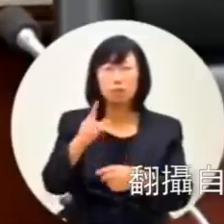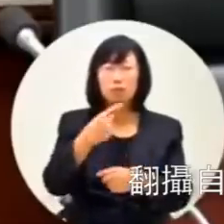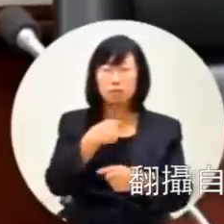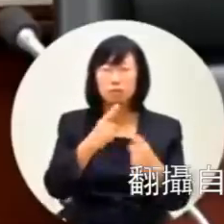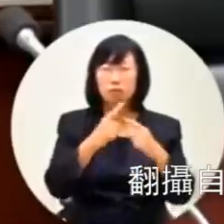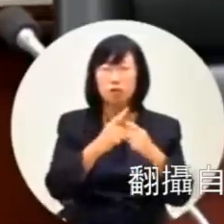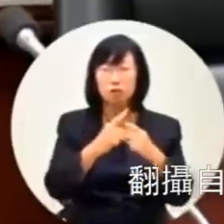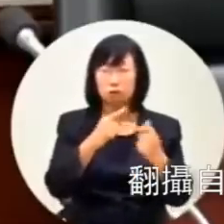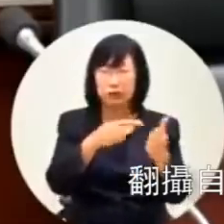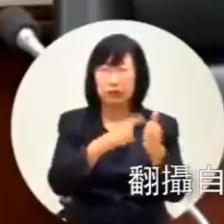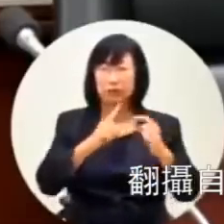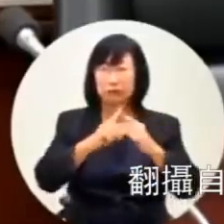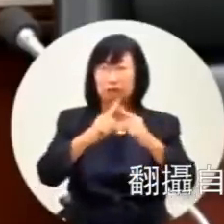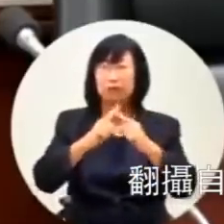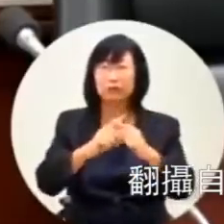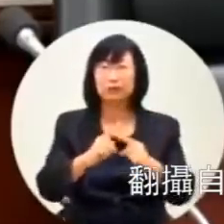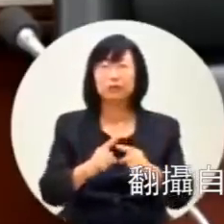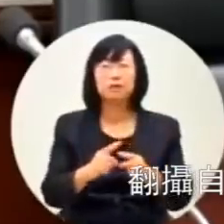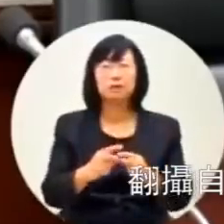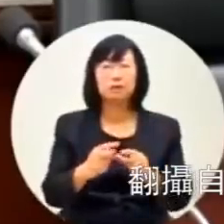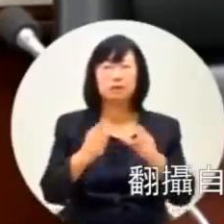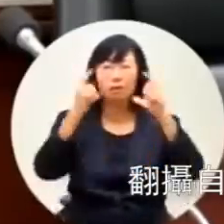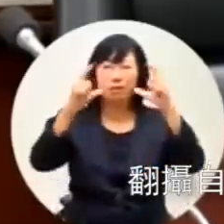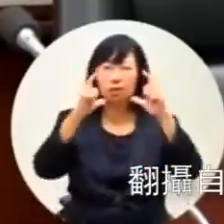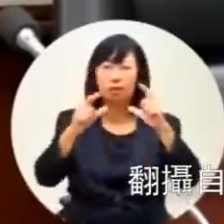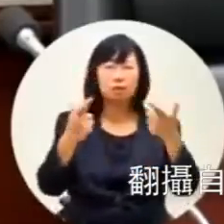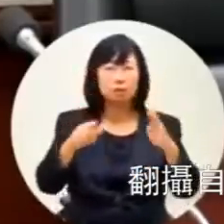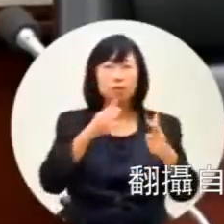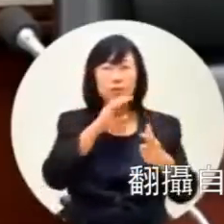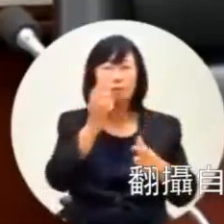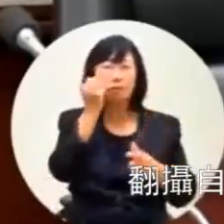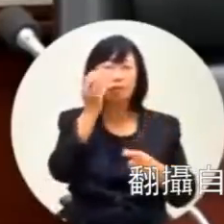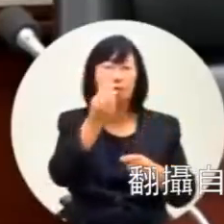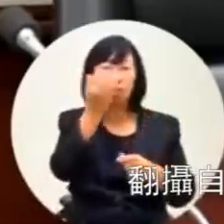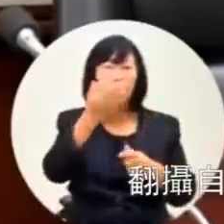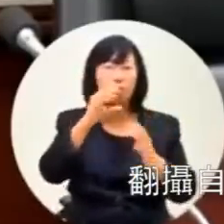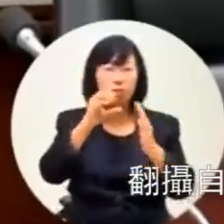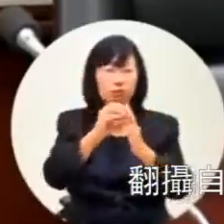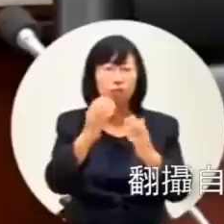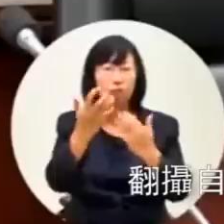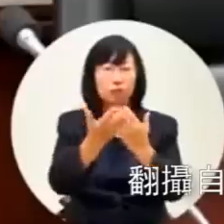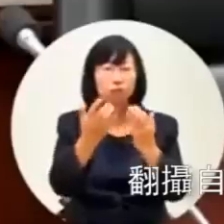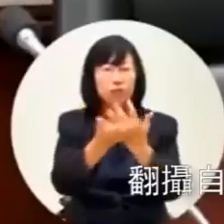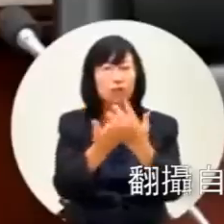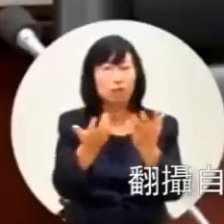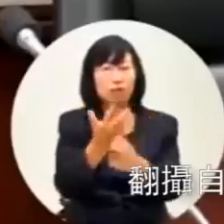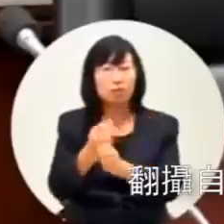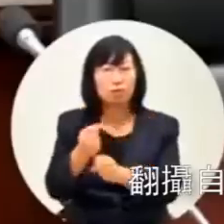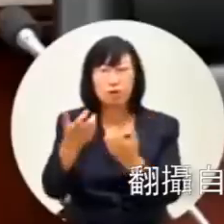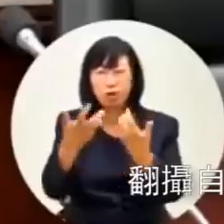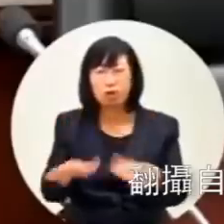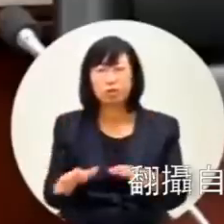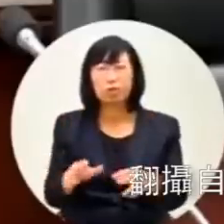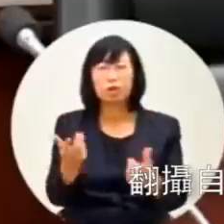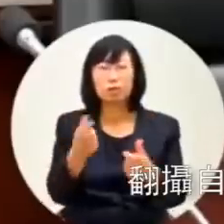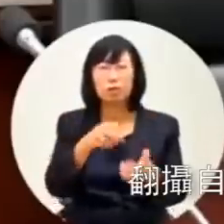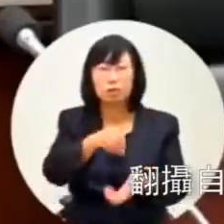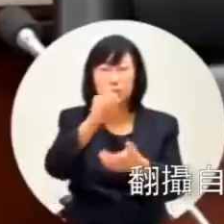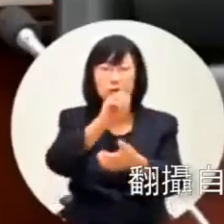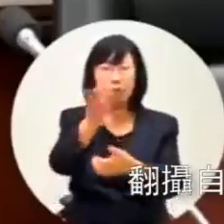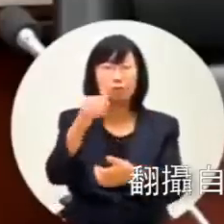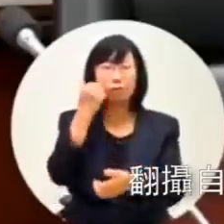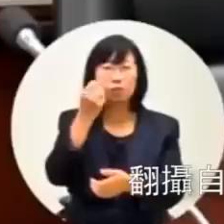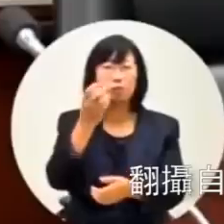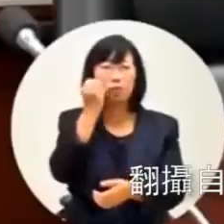上面。我觉得观光局整个业务很多工作要去做，像我提到那些景点，我告诉你最夸张的是什么好